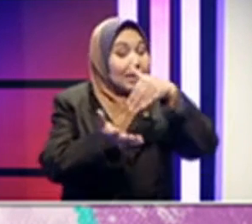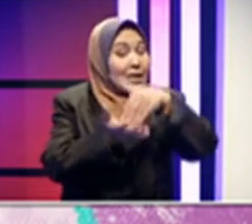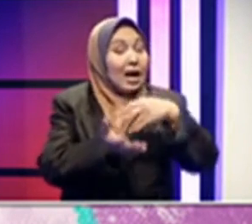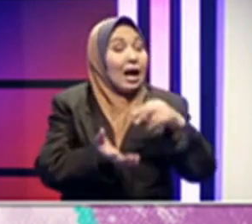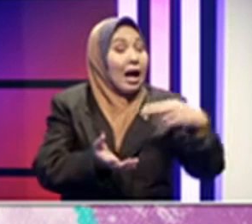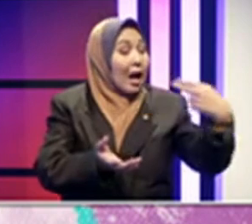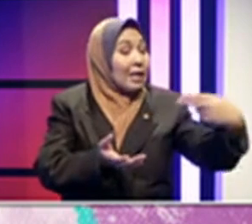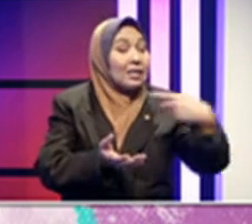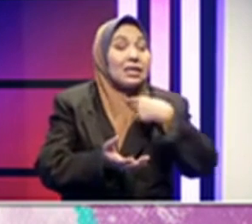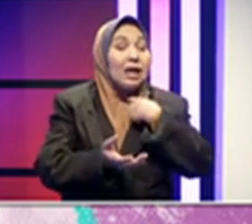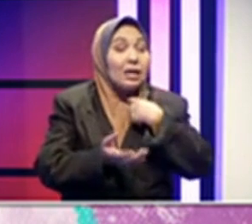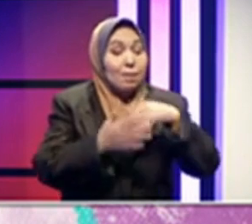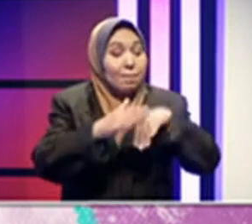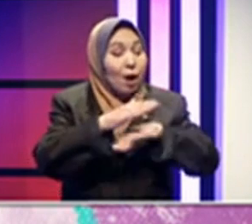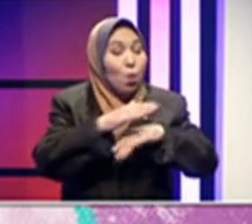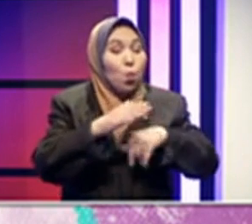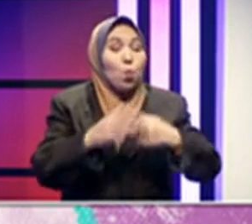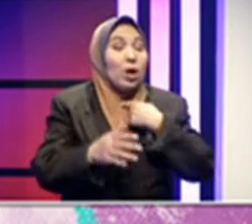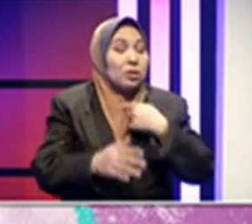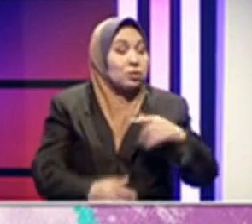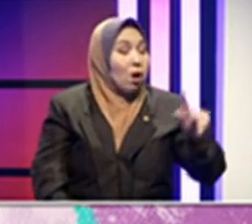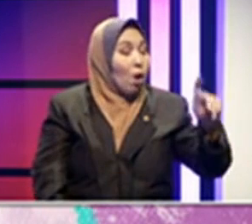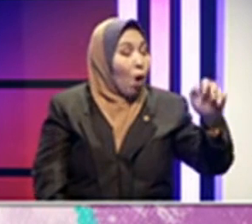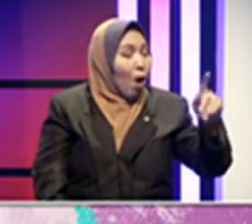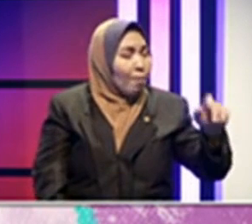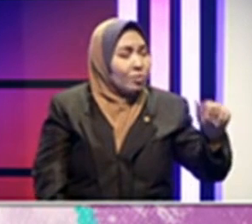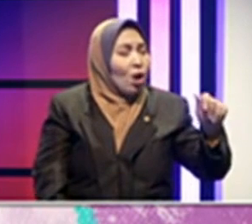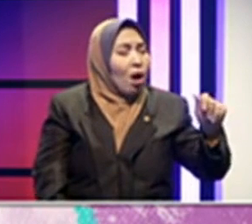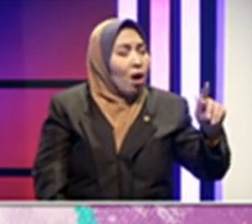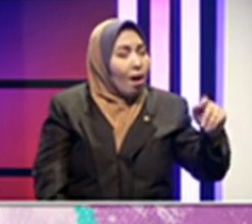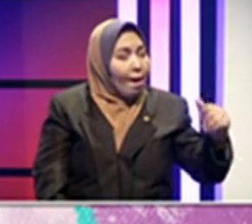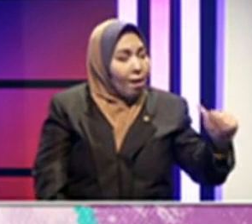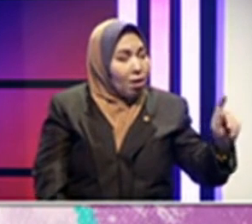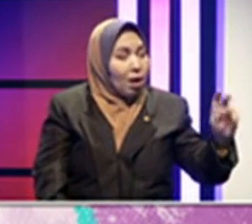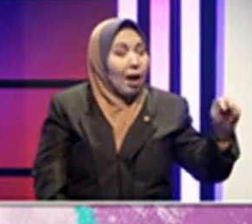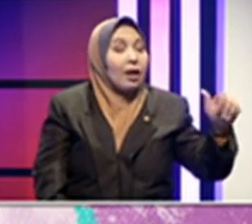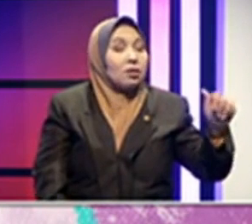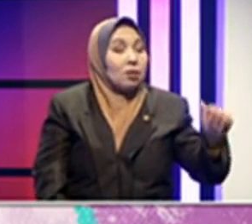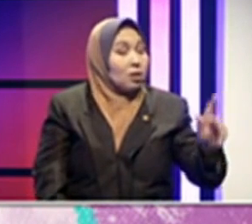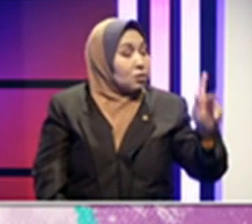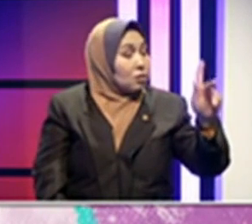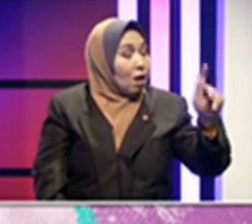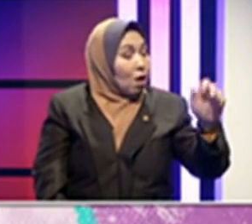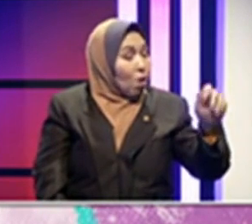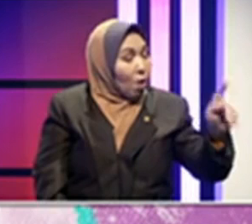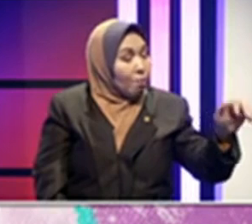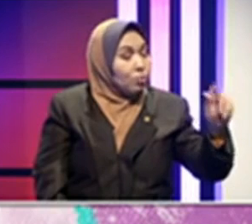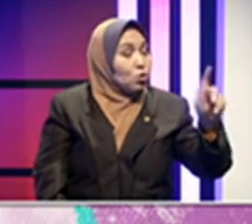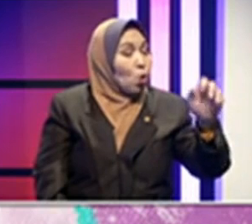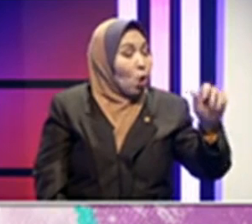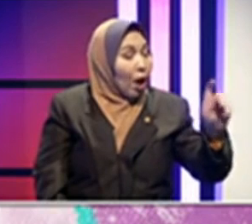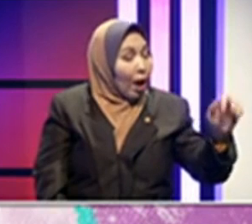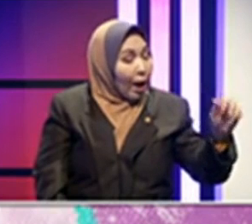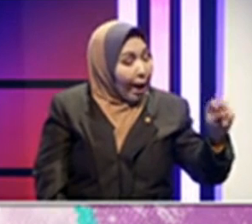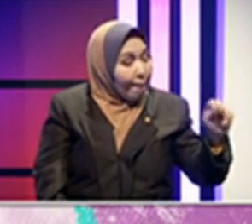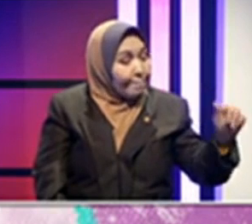Hamzah pangkal bawah fanpop Boa er Valco Boa